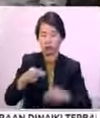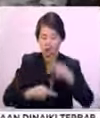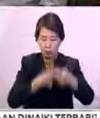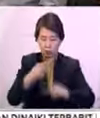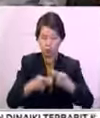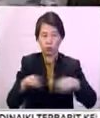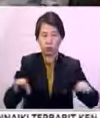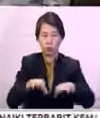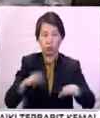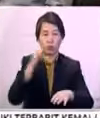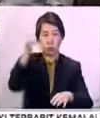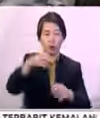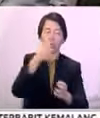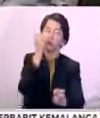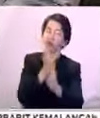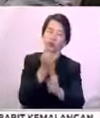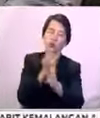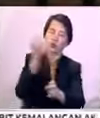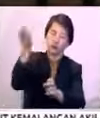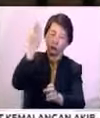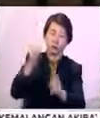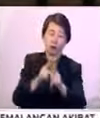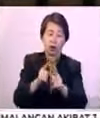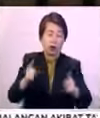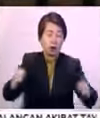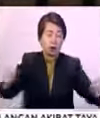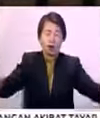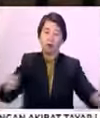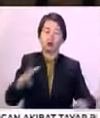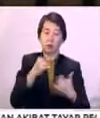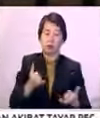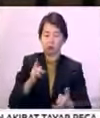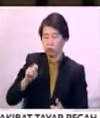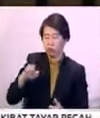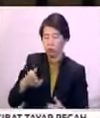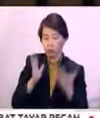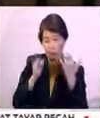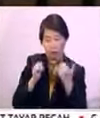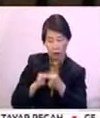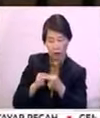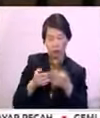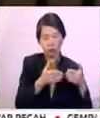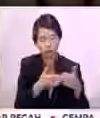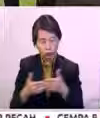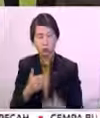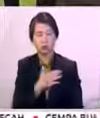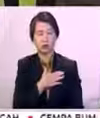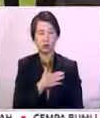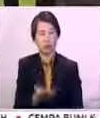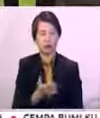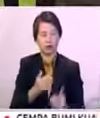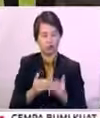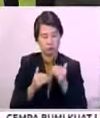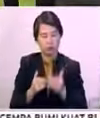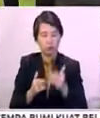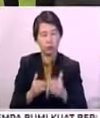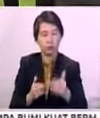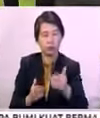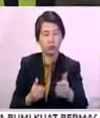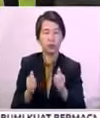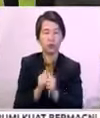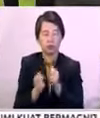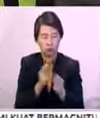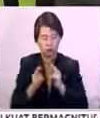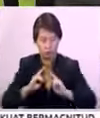mengerjakan perjalanan haji amat sukar dan panjang. Justru TH diharap akan terus komited melangkah ke hadapan dengan